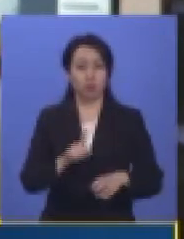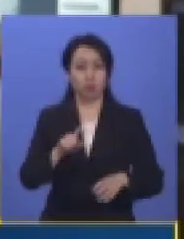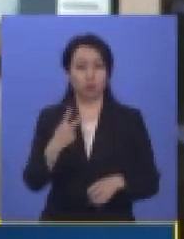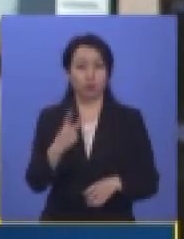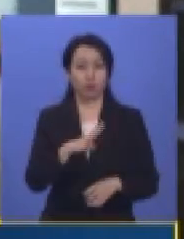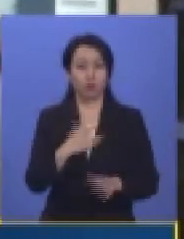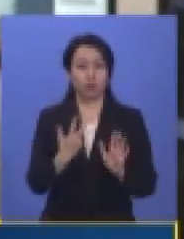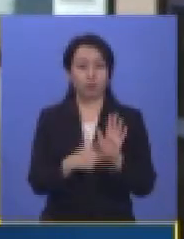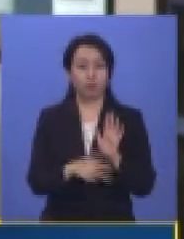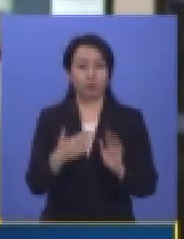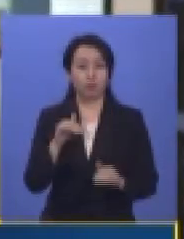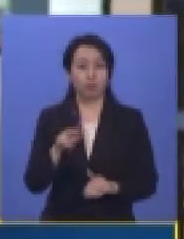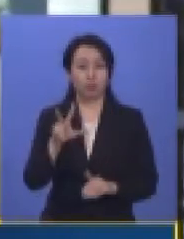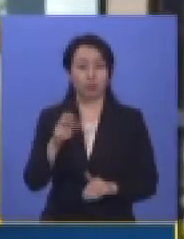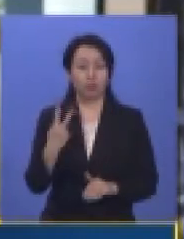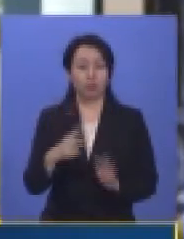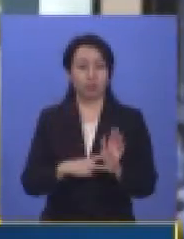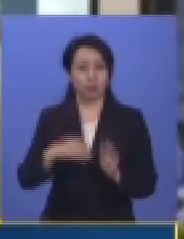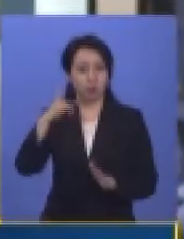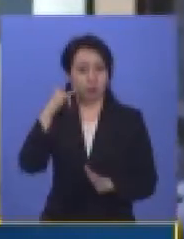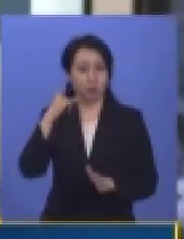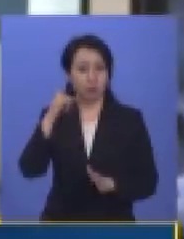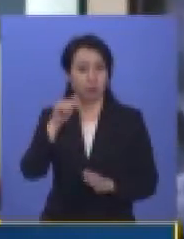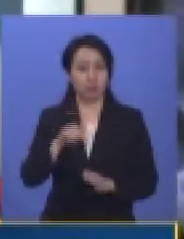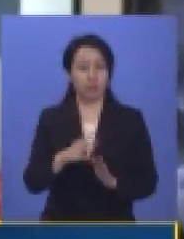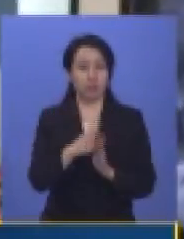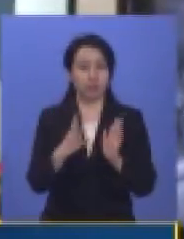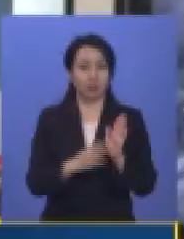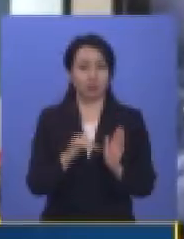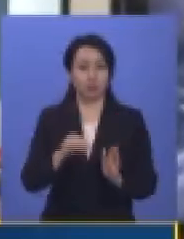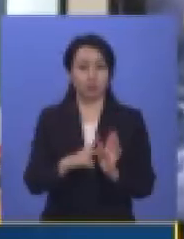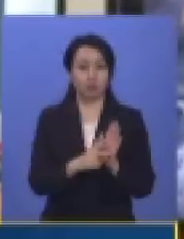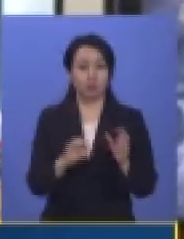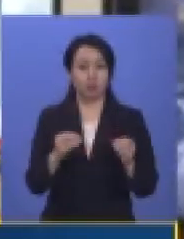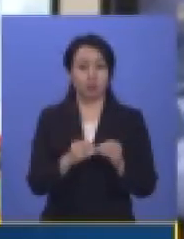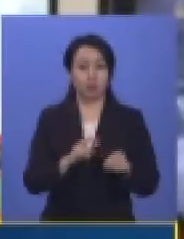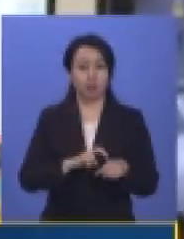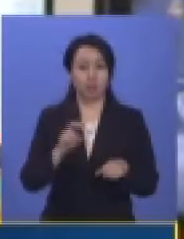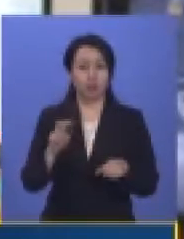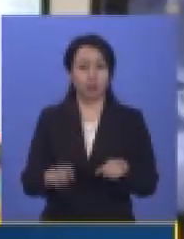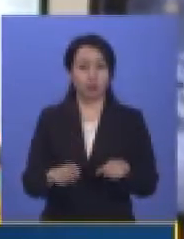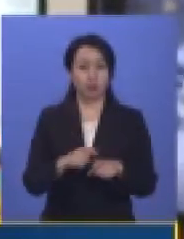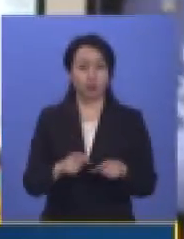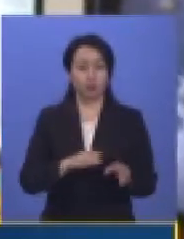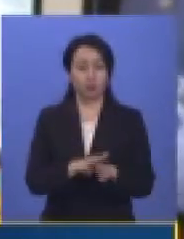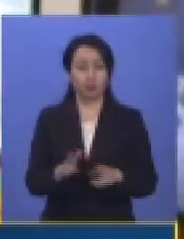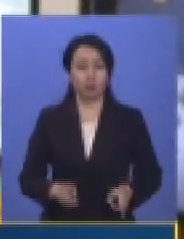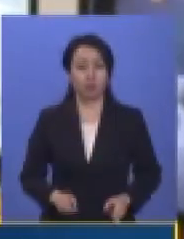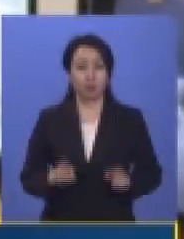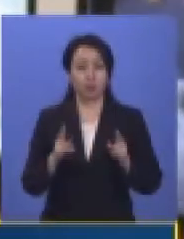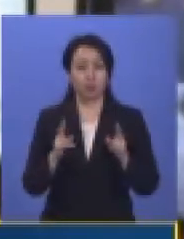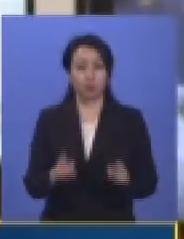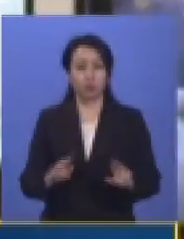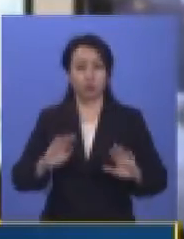поступило 85 327 телефонных звонков. Из них 19 810 сообщений граждан о совершенных преступлениях